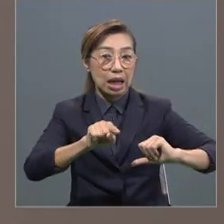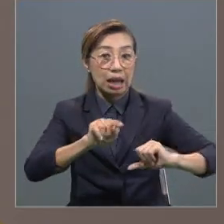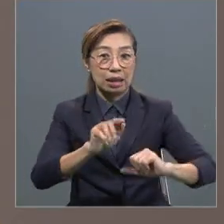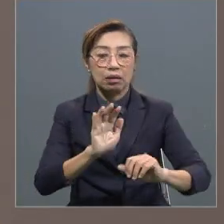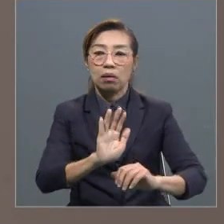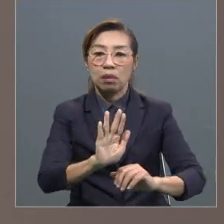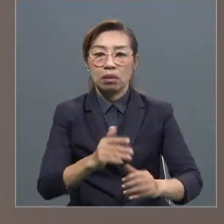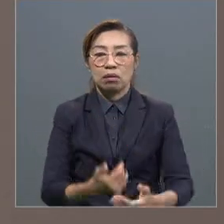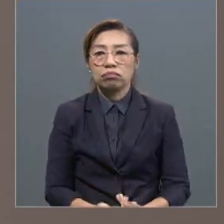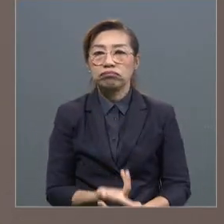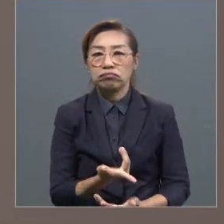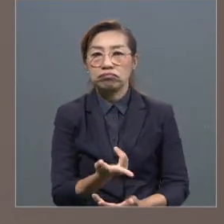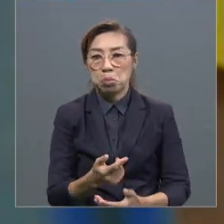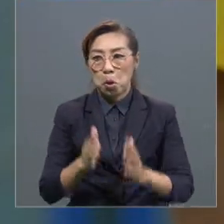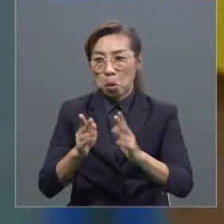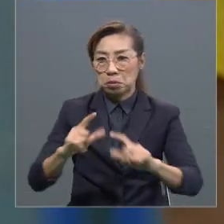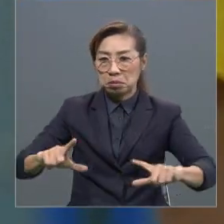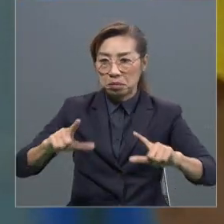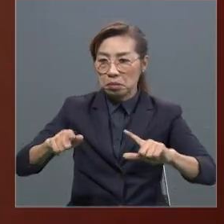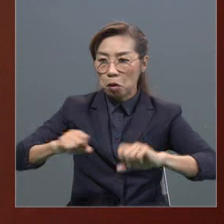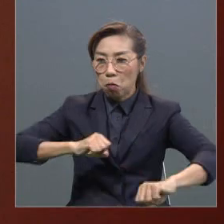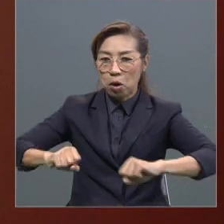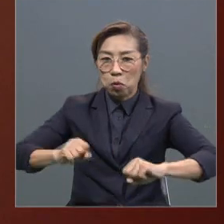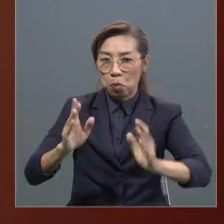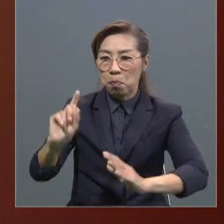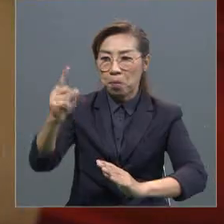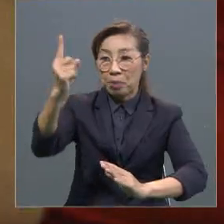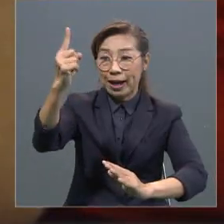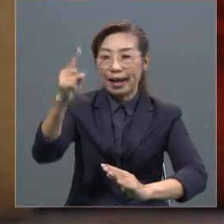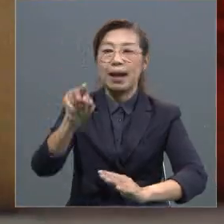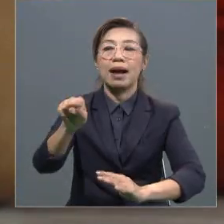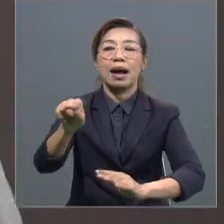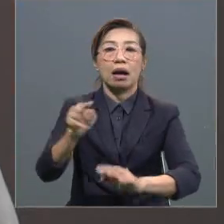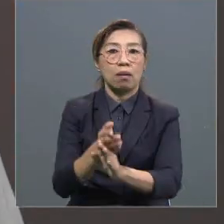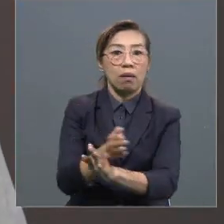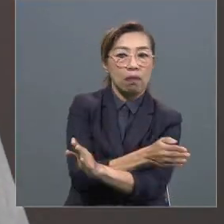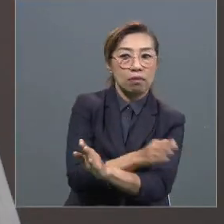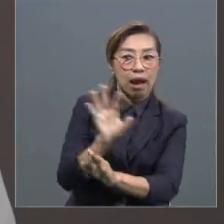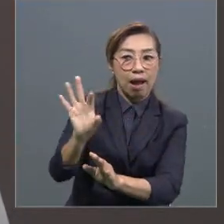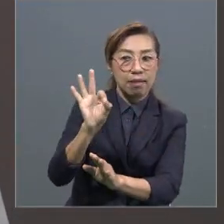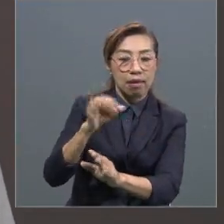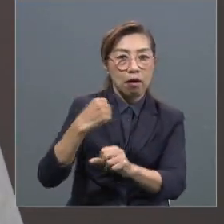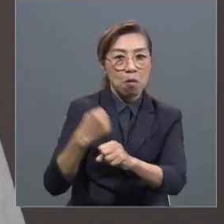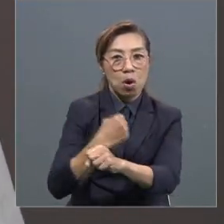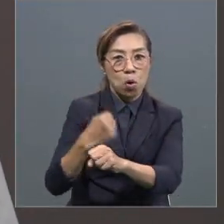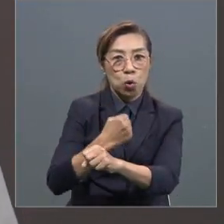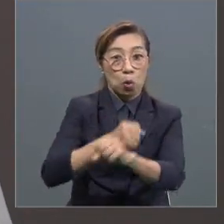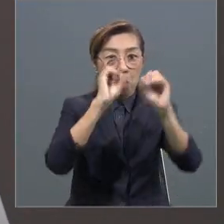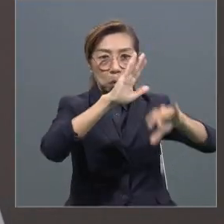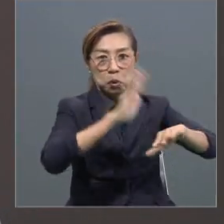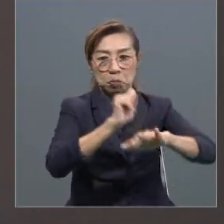ราวตาได้นักแสดงเยาวชนรุ่นใหม่ครับเป็นผู้ที่ผ่านการคัดเลือกและฝึกซ้อมจากครูผู้เชี่ยวชาญด้าน